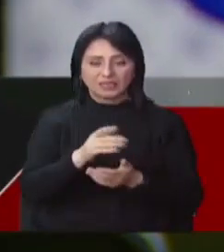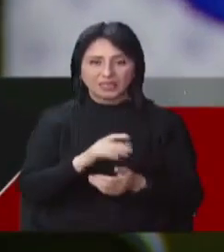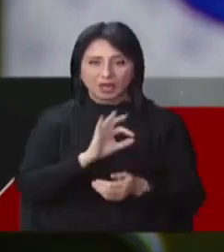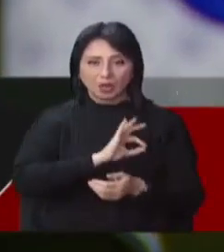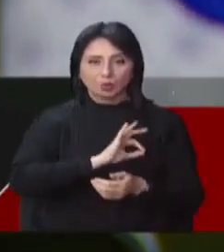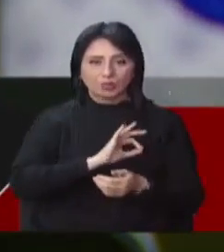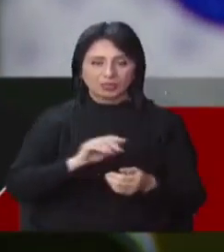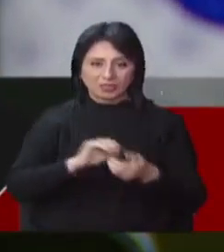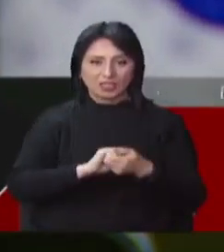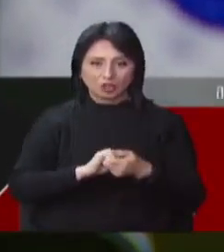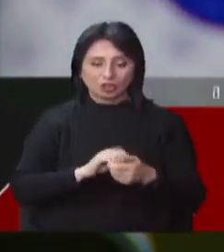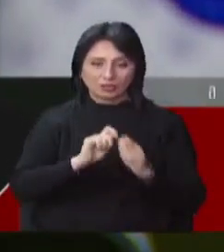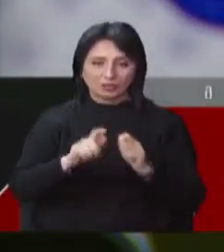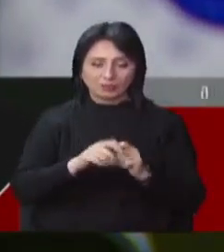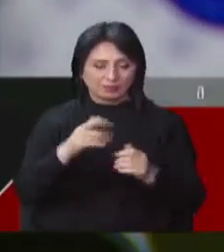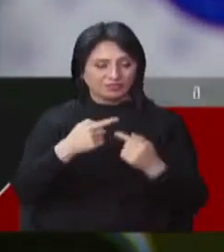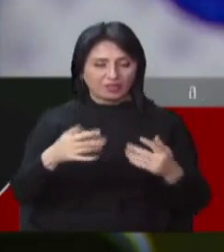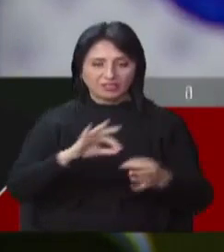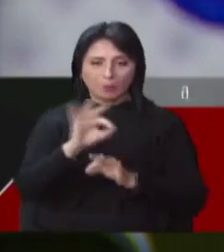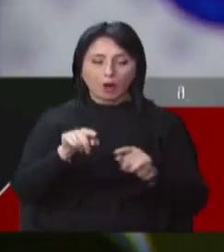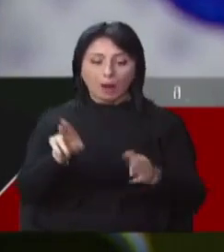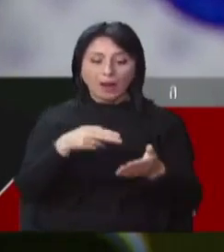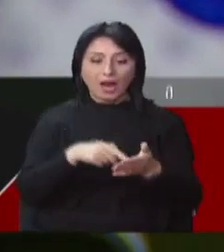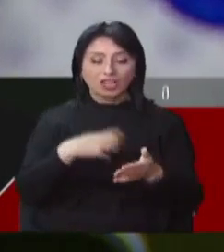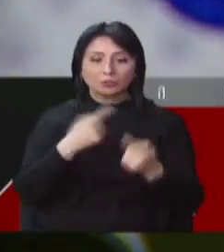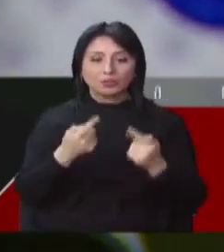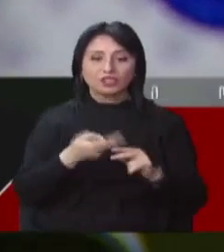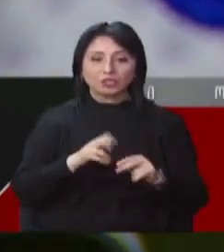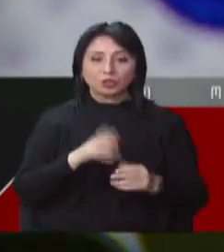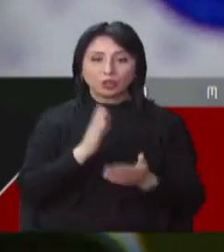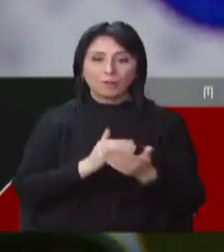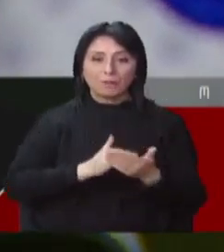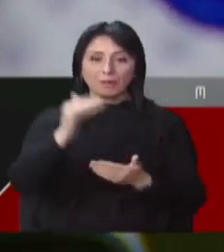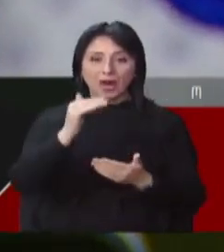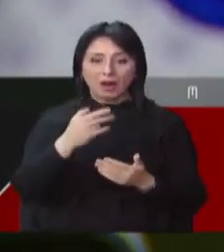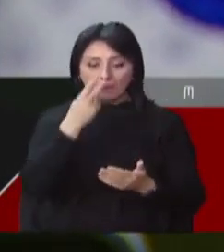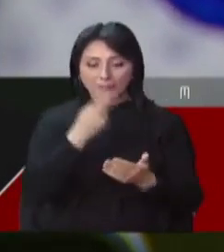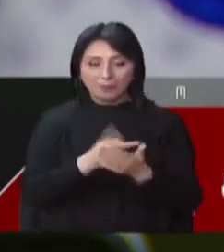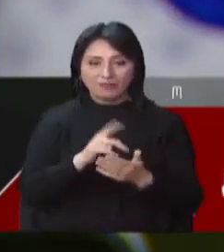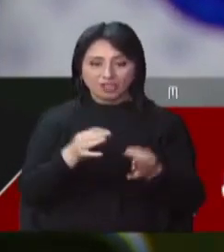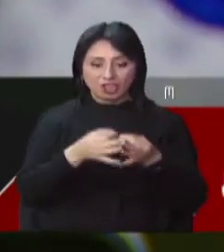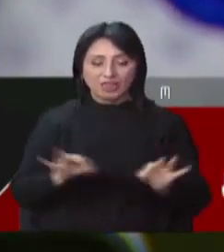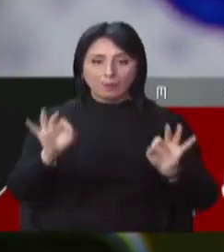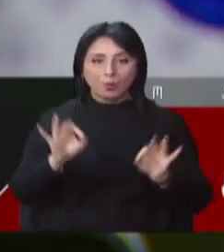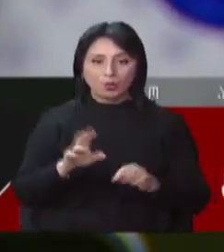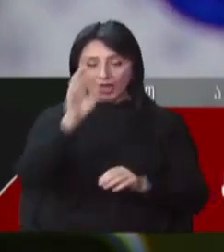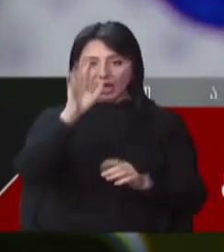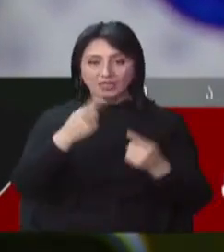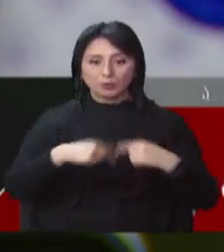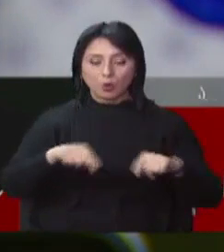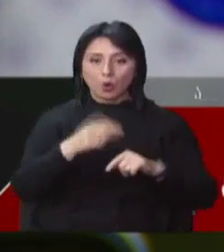sapina, seps, schoda, scop proiect, ebikonda, matanertat. Amangarișist mișnoloba, imit o mare smagali rom, mimă. Ciniarom damoc idebeli are